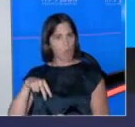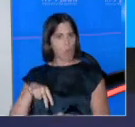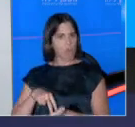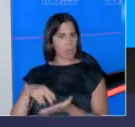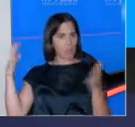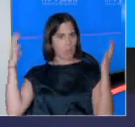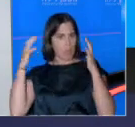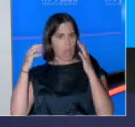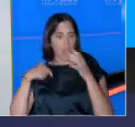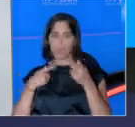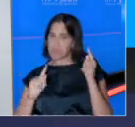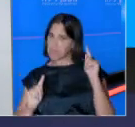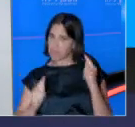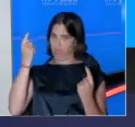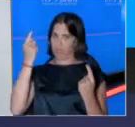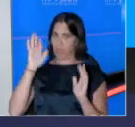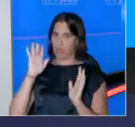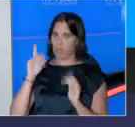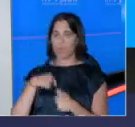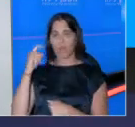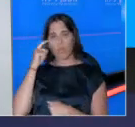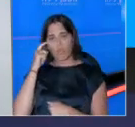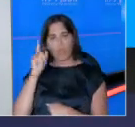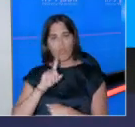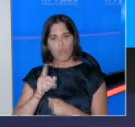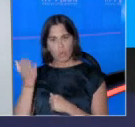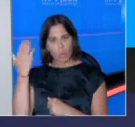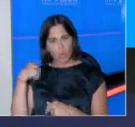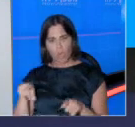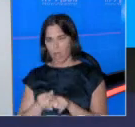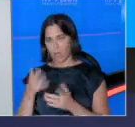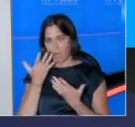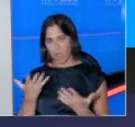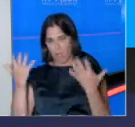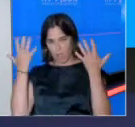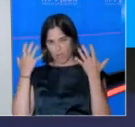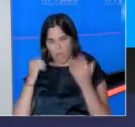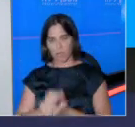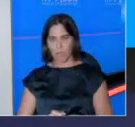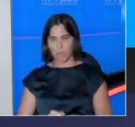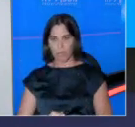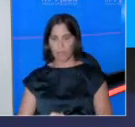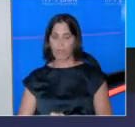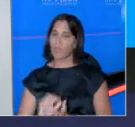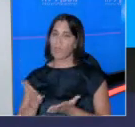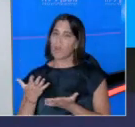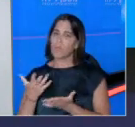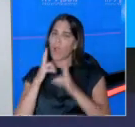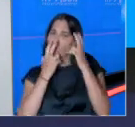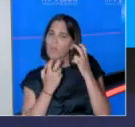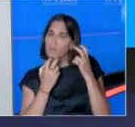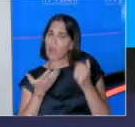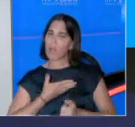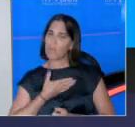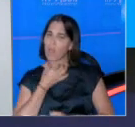בלחצים שיוצאת דופן, אין ספק. אני חושב שהוא לא מישהו היה לפני עשור. מה הוא ציפה להשיג